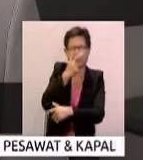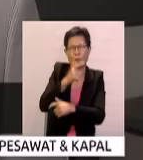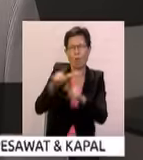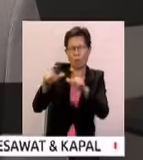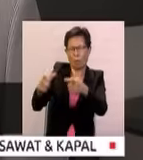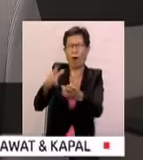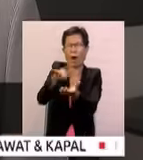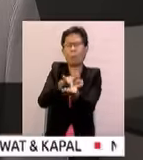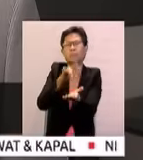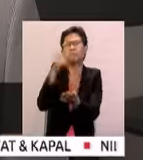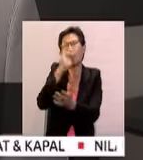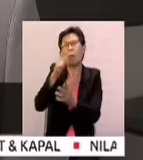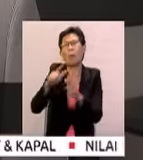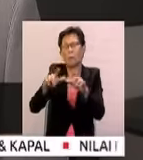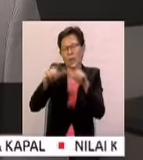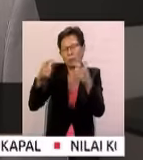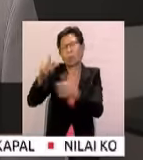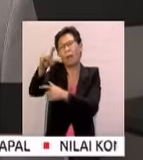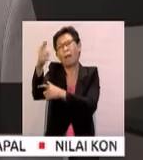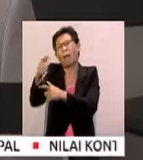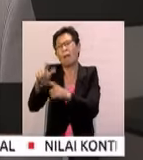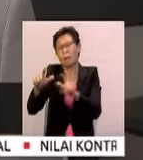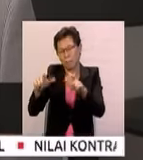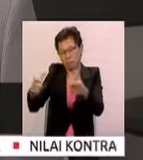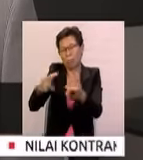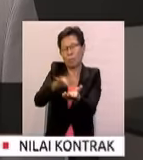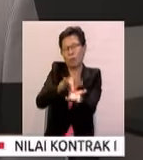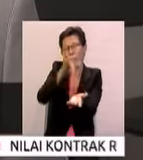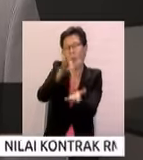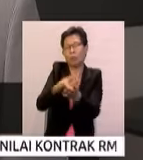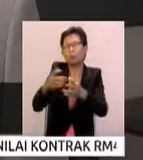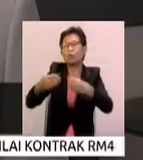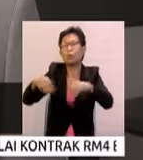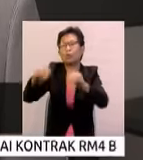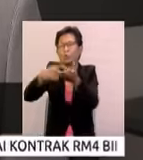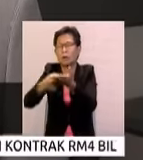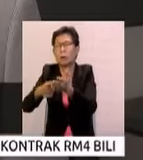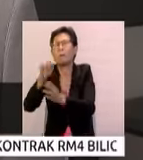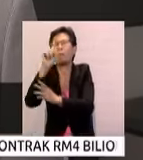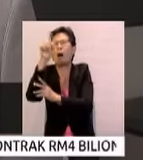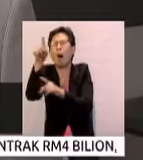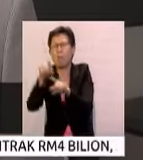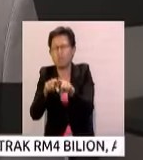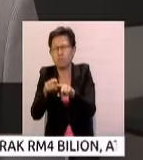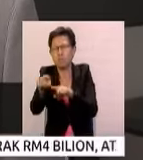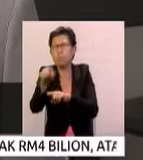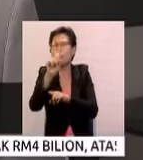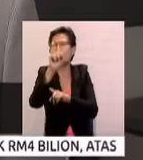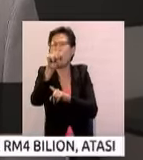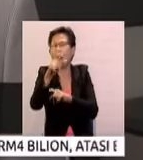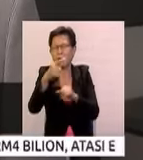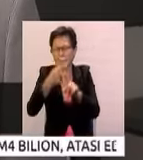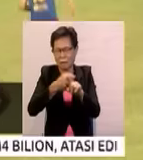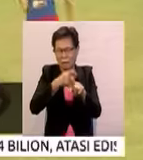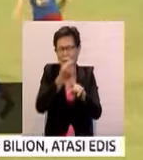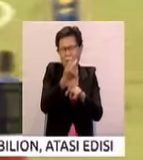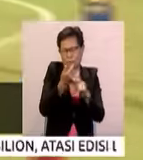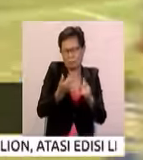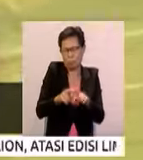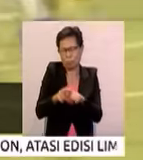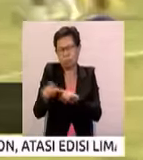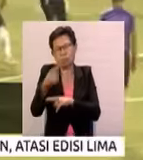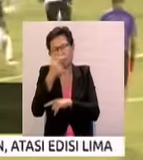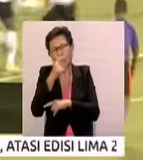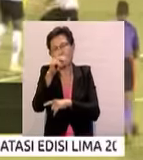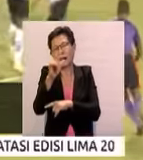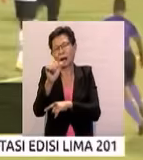mengambil kesempatan untuk menjual tiket itu dengan harga yang jauh lebih tinggi daripada harga sekarang. Jelas